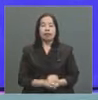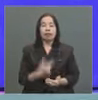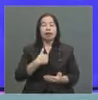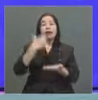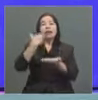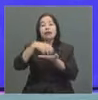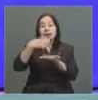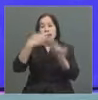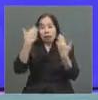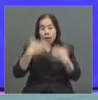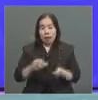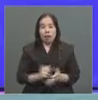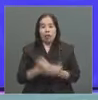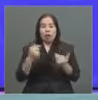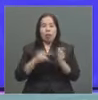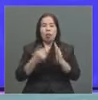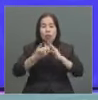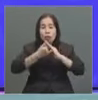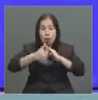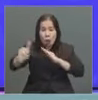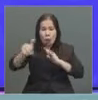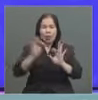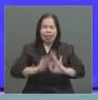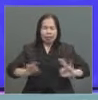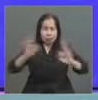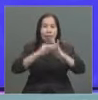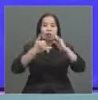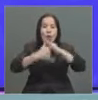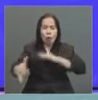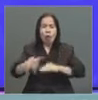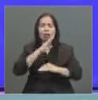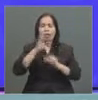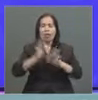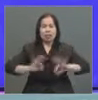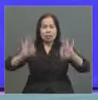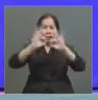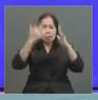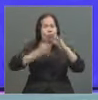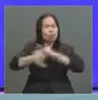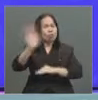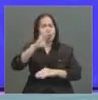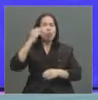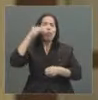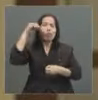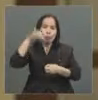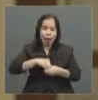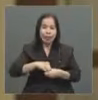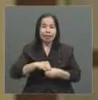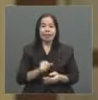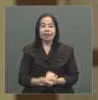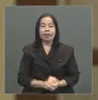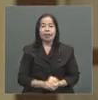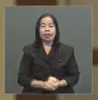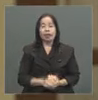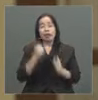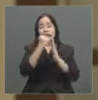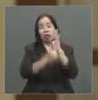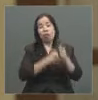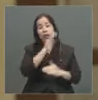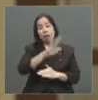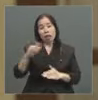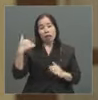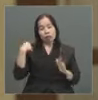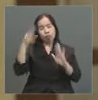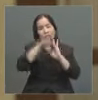ำเรียนครับออกเท่าที่จำเป็นจริงๆถ้าไม่จำเป็นอยู่บ้านครับ และในแต่ละจังหวัดมีมาตรการที่แตกต่